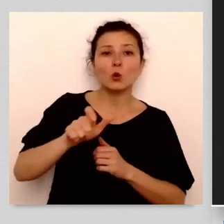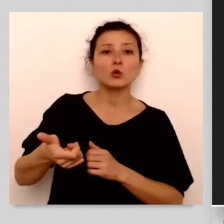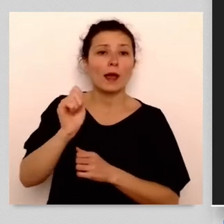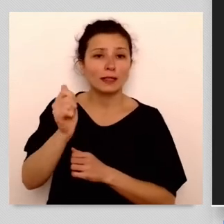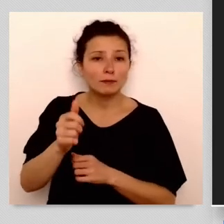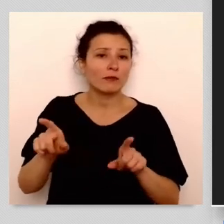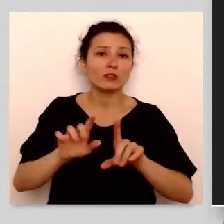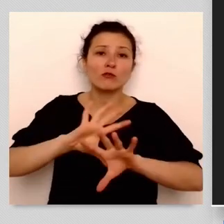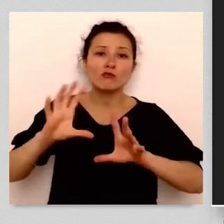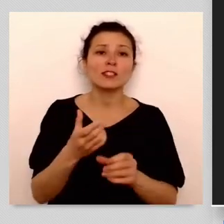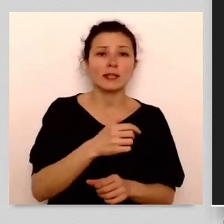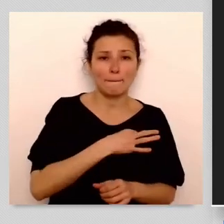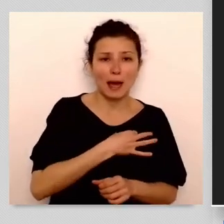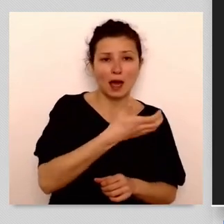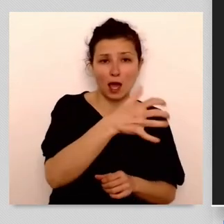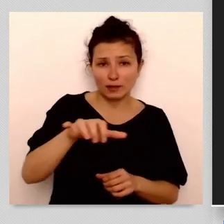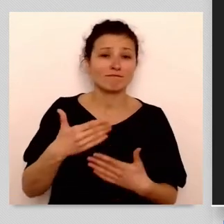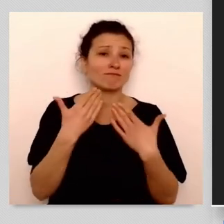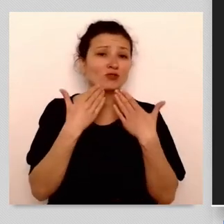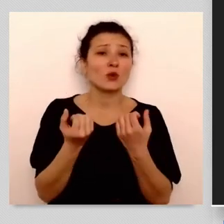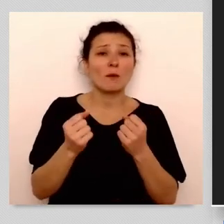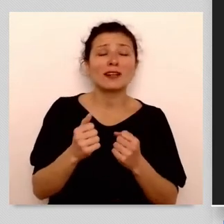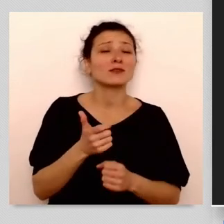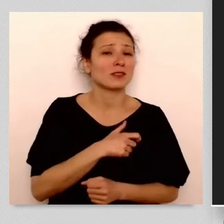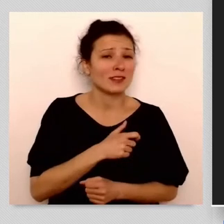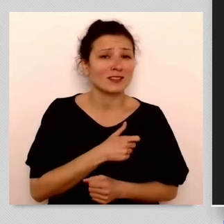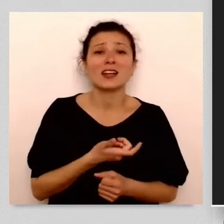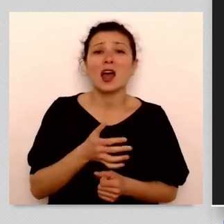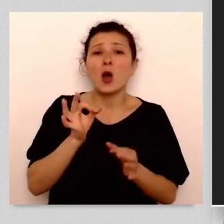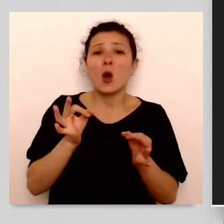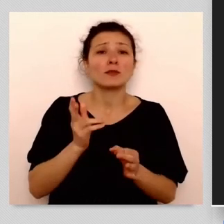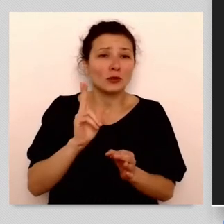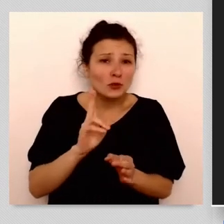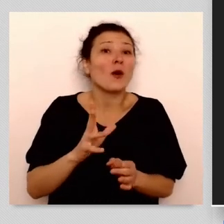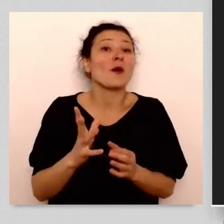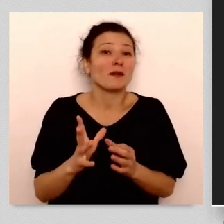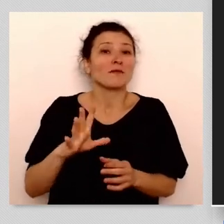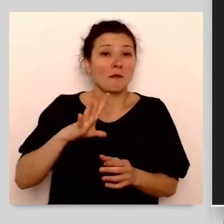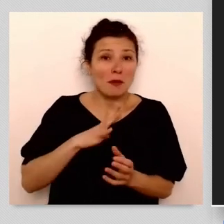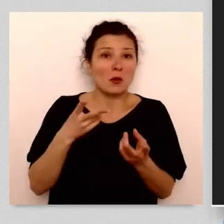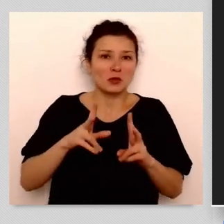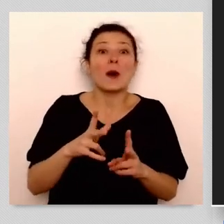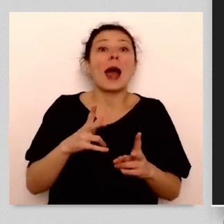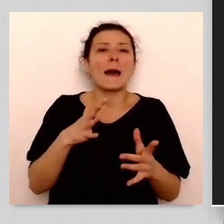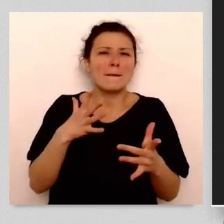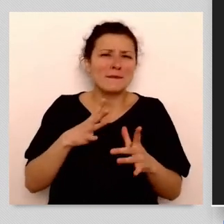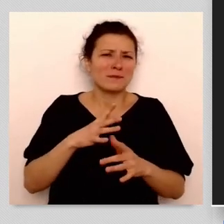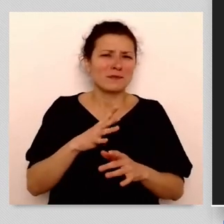wszystkie ugrupowania i tutaj dziękujemy bardzo serdecznie za obecność tym, którzy byli, a byli prawie wszyscy,